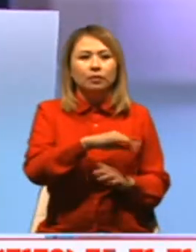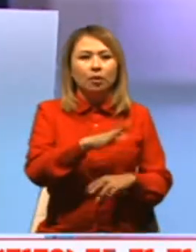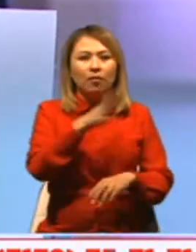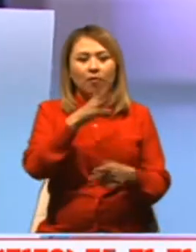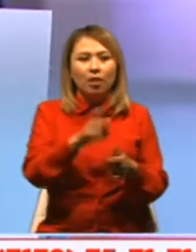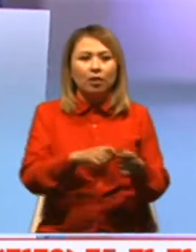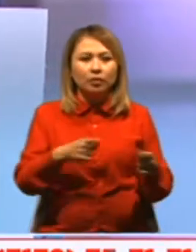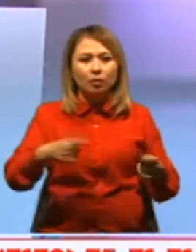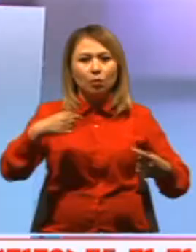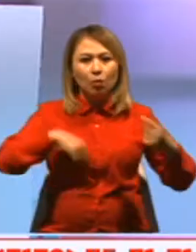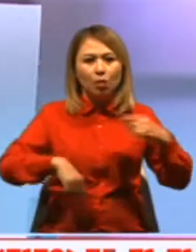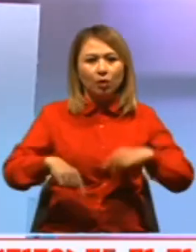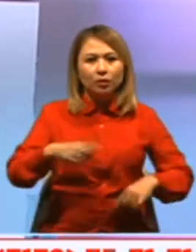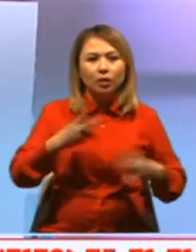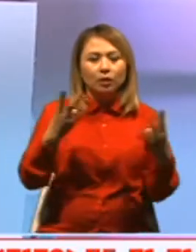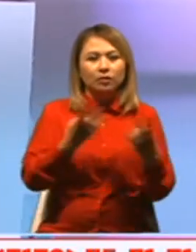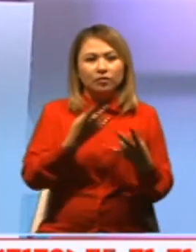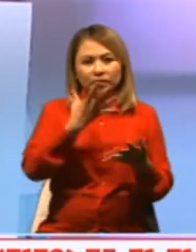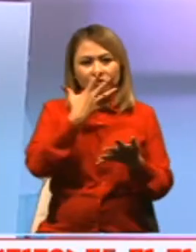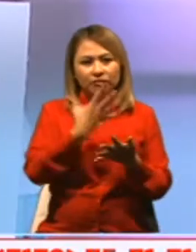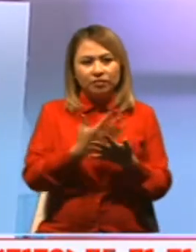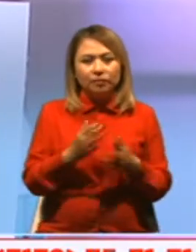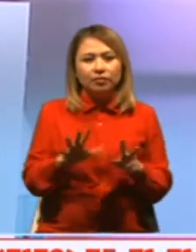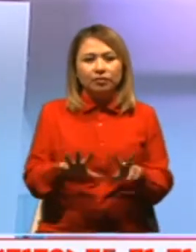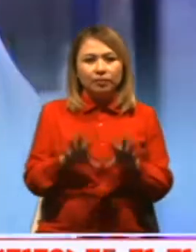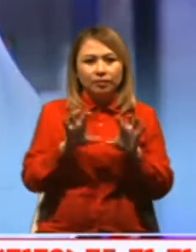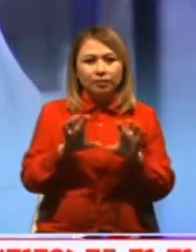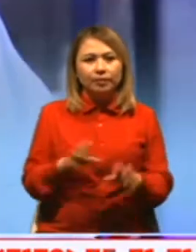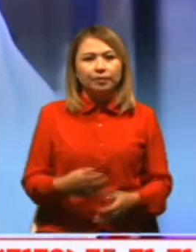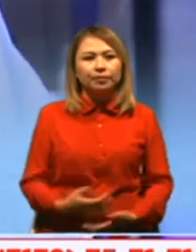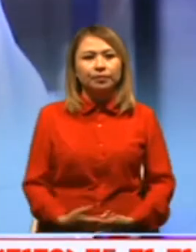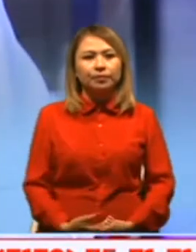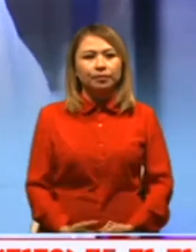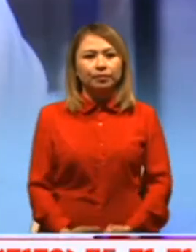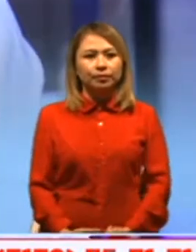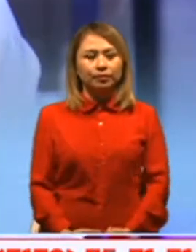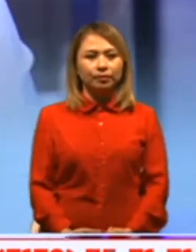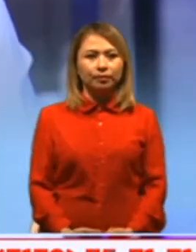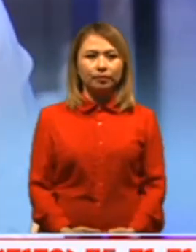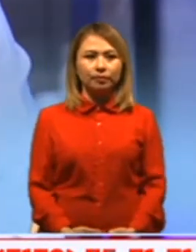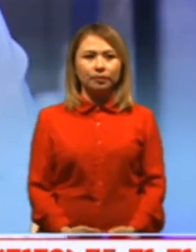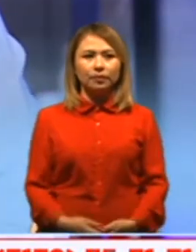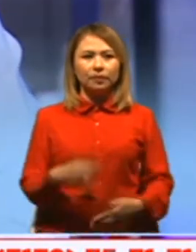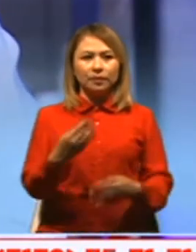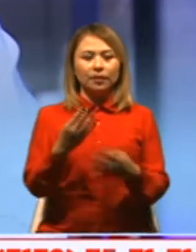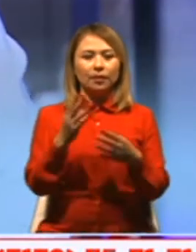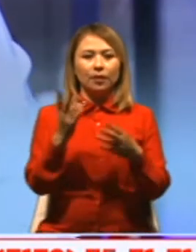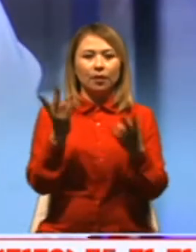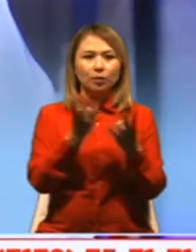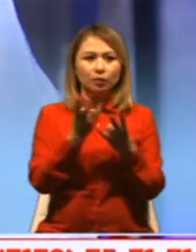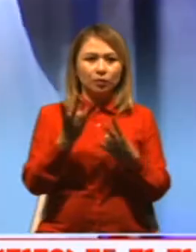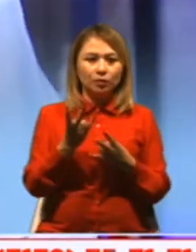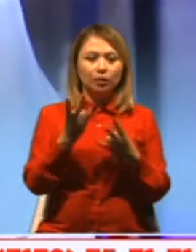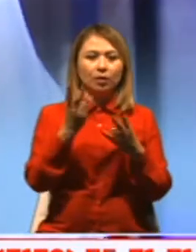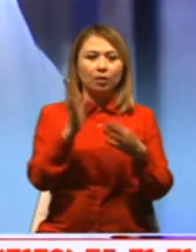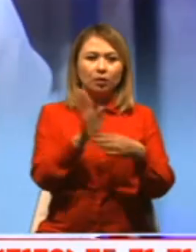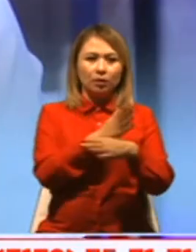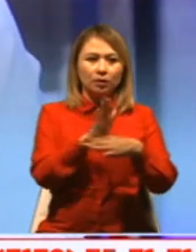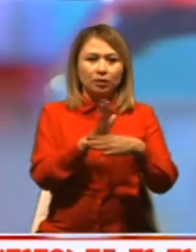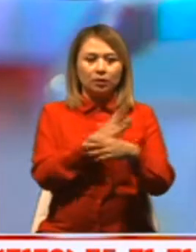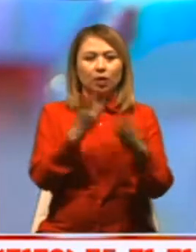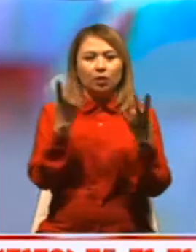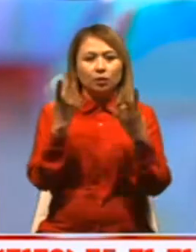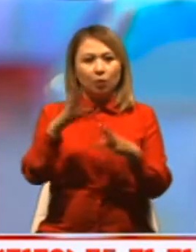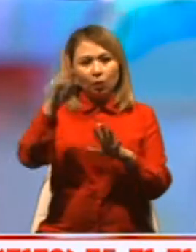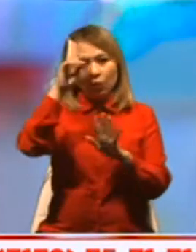адам организмінің мөлшерін өзіне керекті мөлшерін алады солай. Ары қарай ол фильтрация жасалынады да, керекті мөлшерін зәрмен керектісін бөліп тастайды.